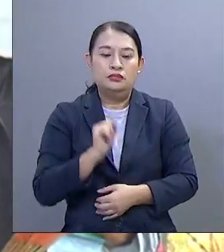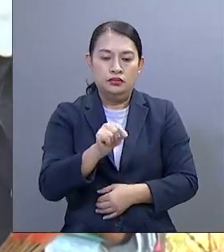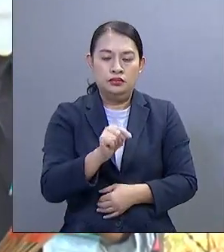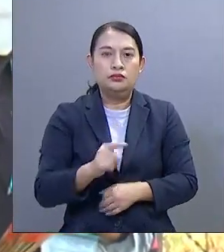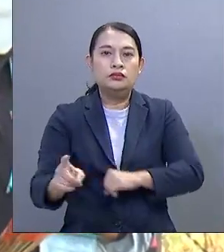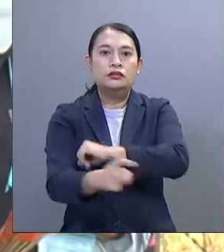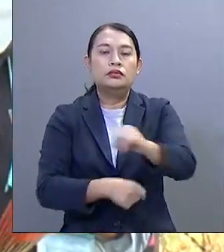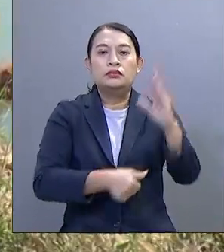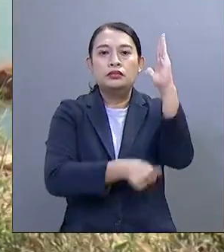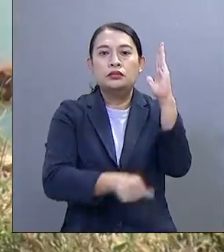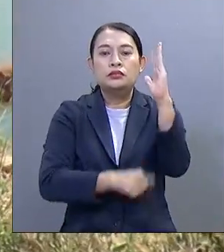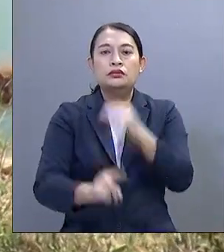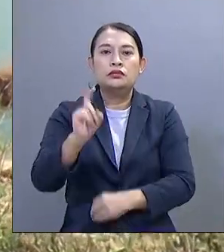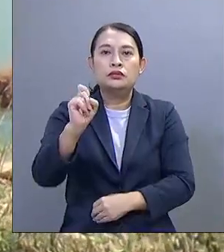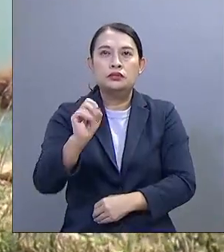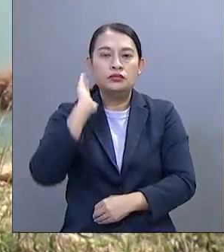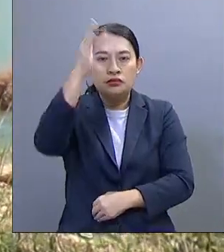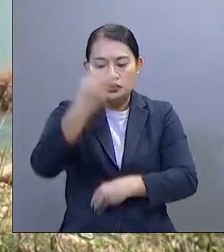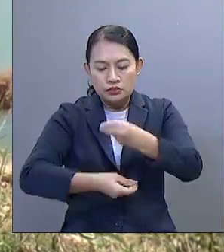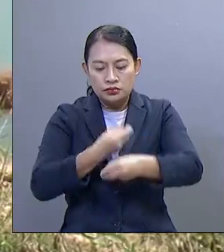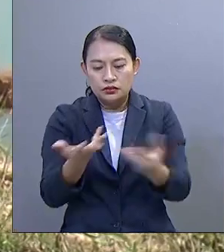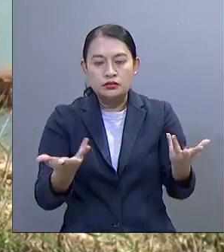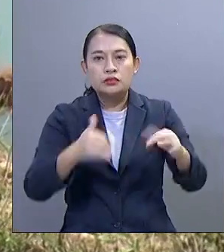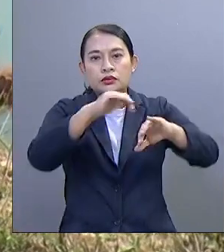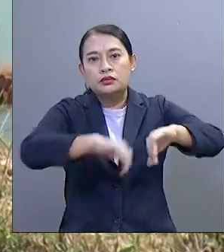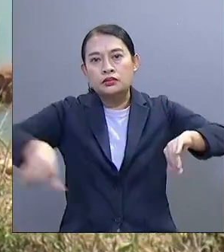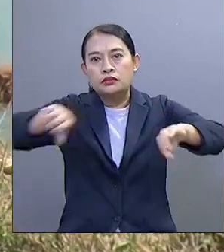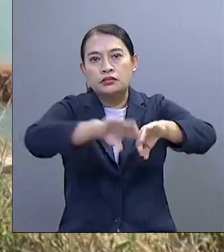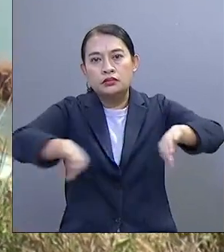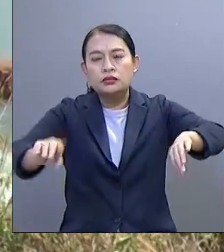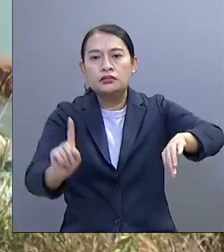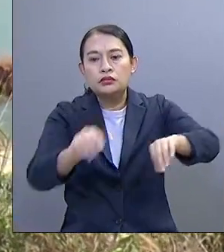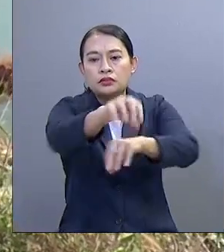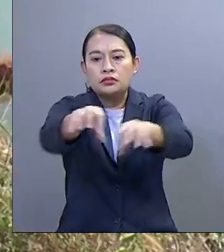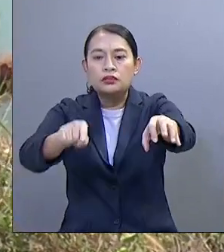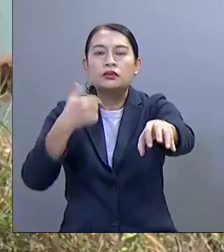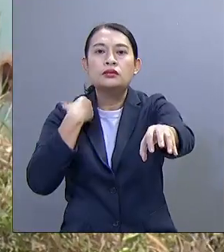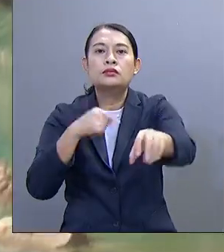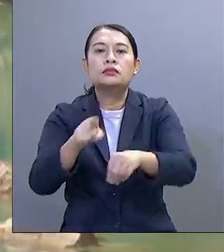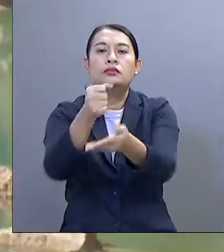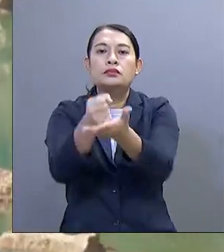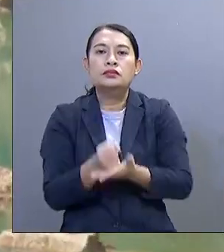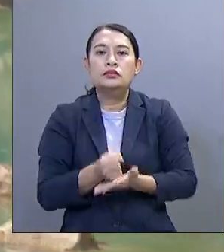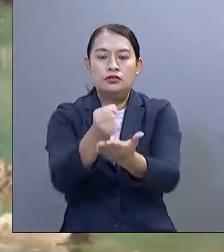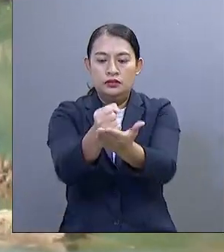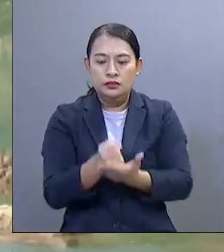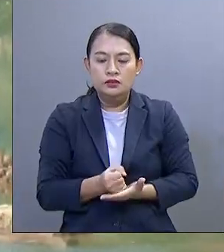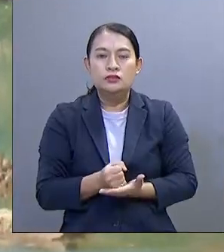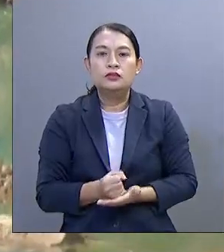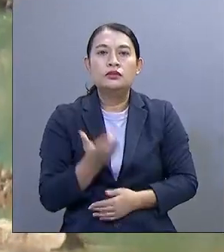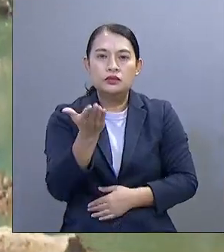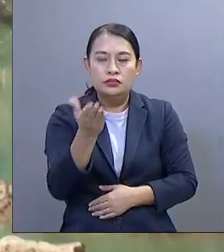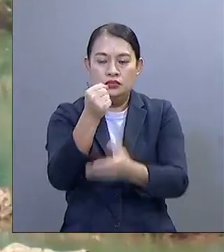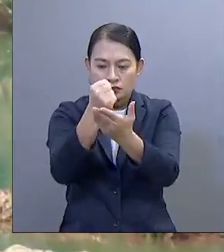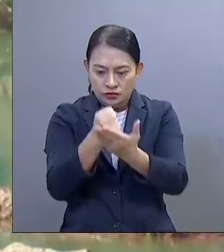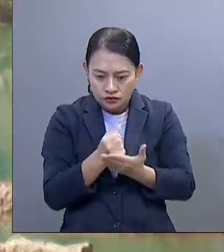ไม่ใชเกีวเขาคุดดิต้องานไหนมีลายลเอียดได้ก็จะช่วยเหอได้ก็ขอ ความช่วยเหลื